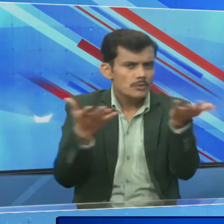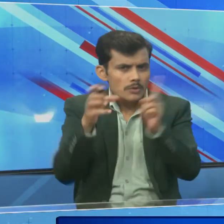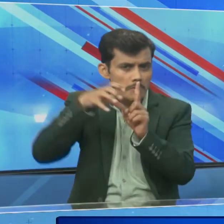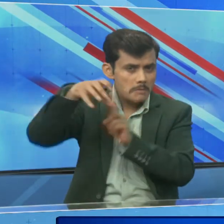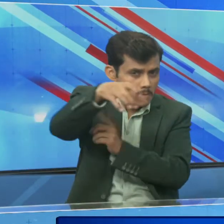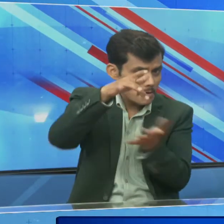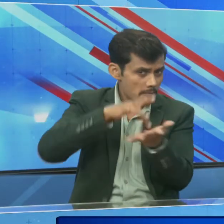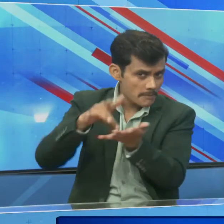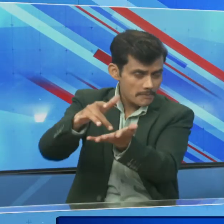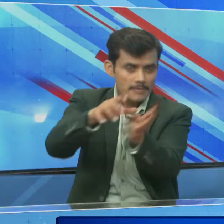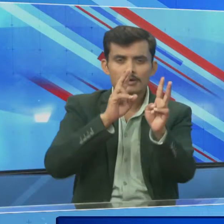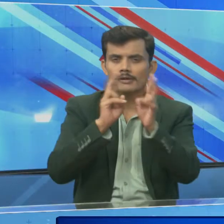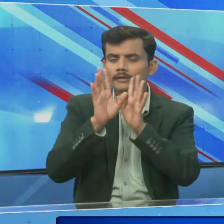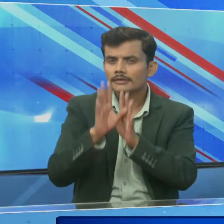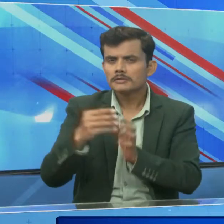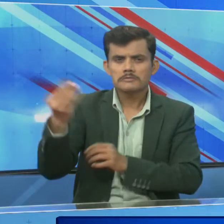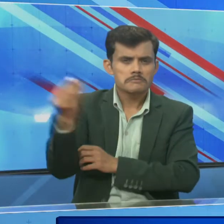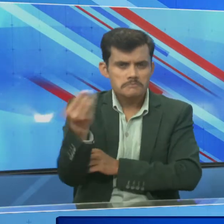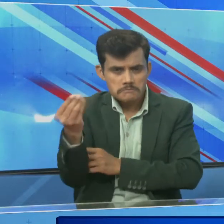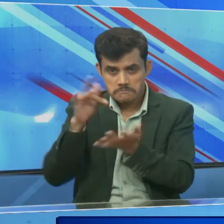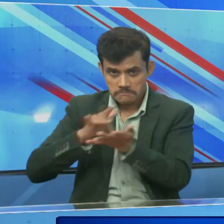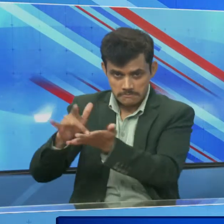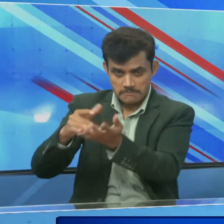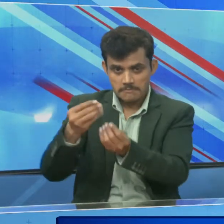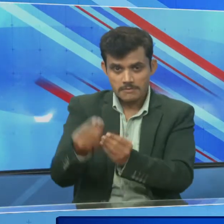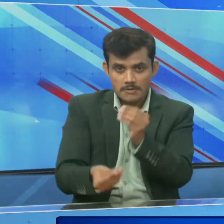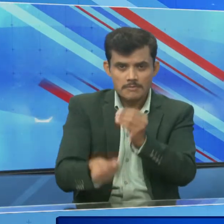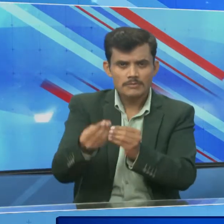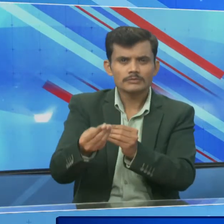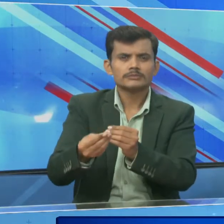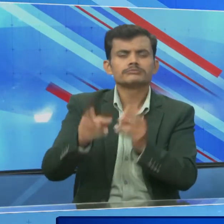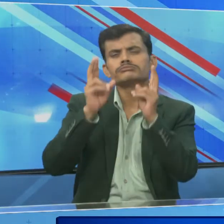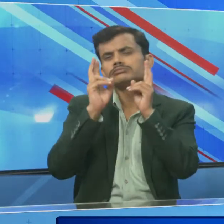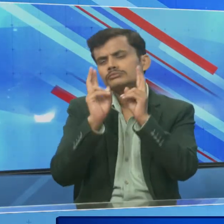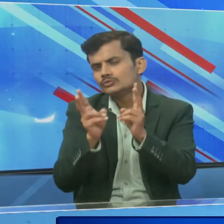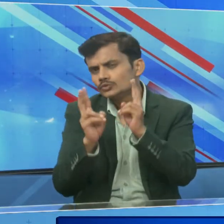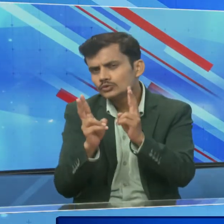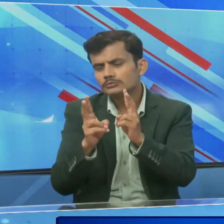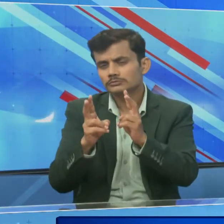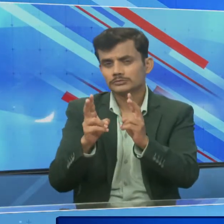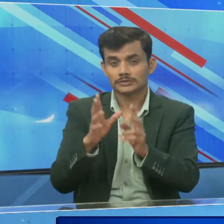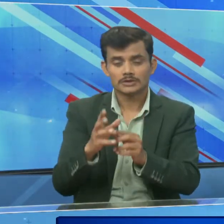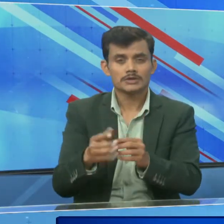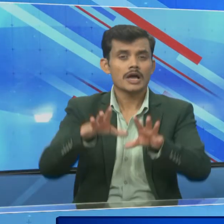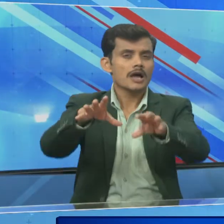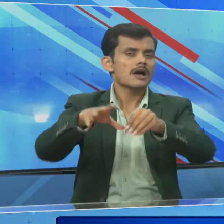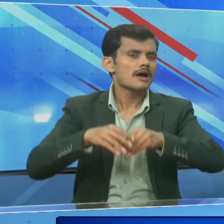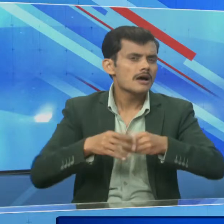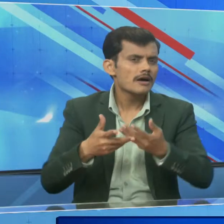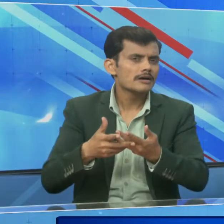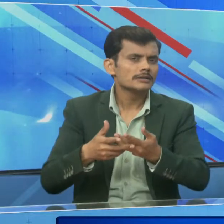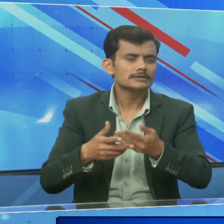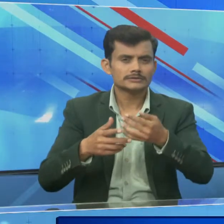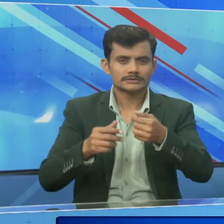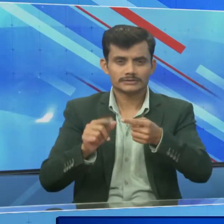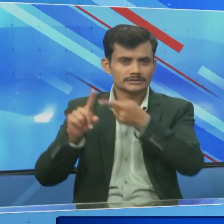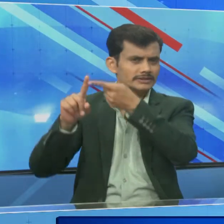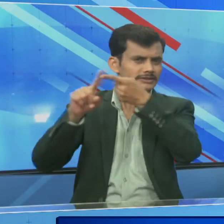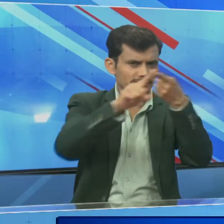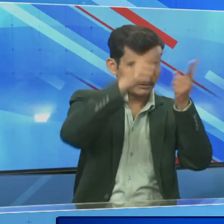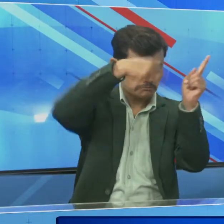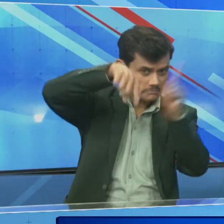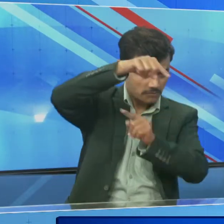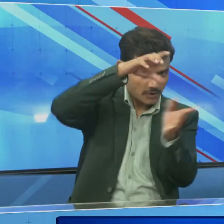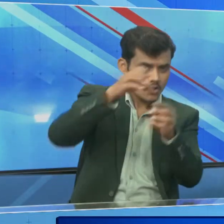करें तो लगभग बहुत सारे हिस्सों में नॉर्मल से एबव नॉर्मल रेनफॉल होने का संभावना है, एक्सेप्ट ईस्टर्न इंडिया के कुछ हिस्से जैसे